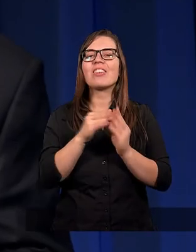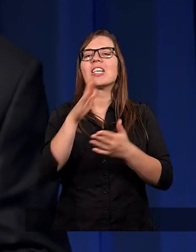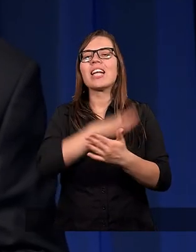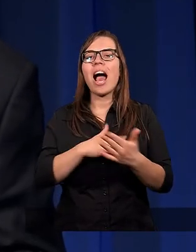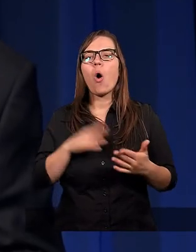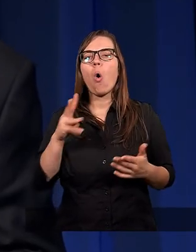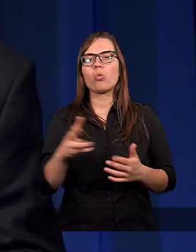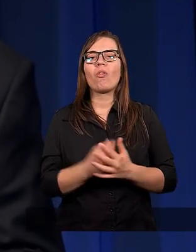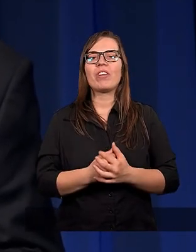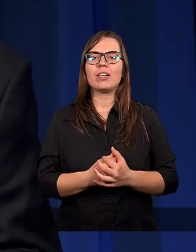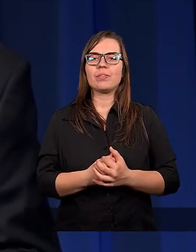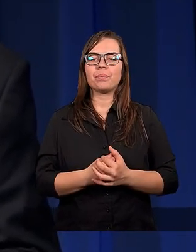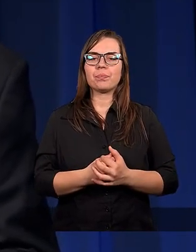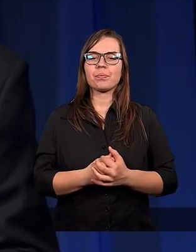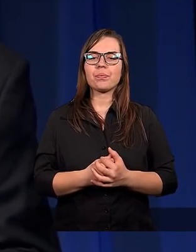narodów.